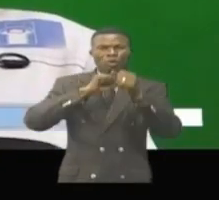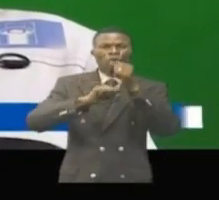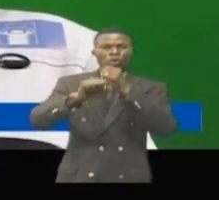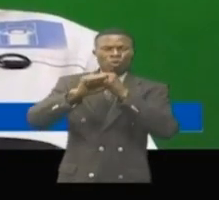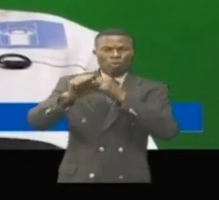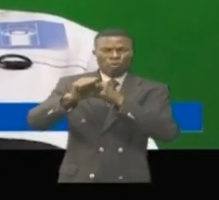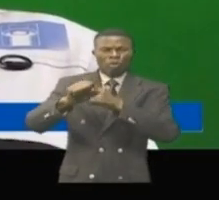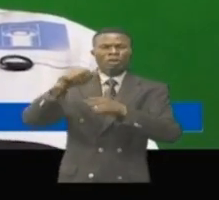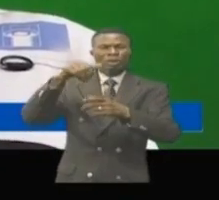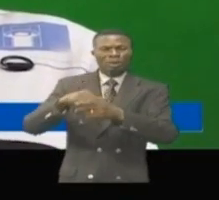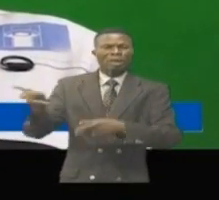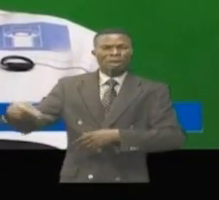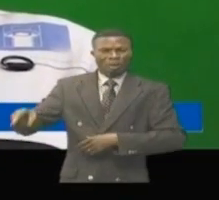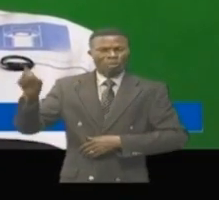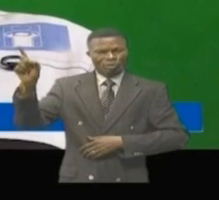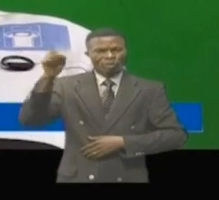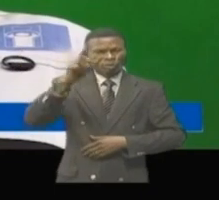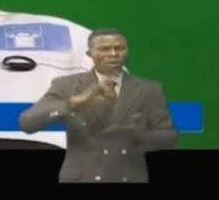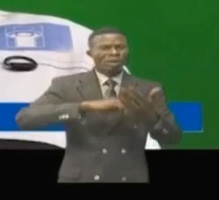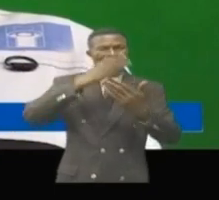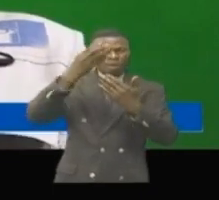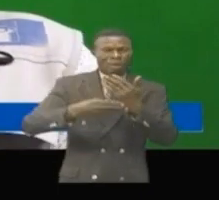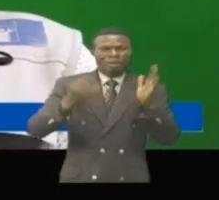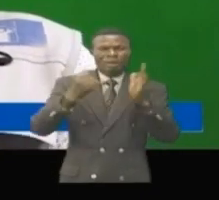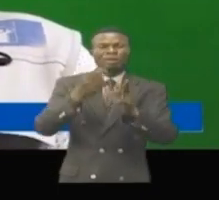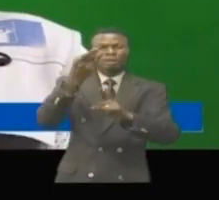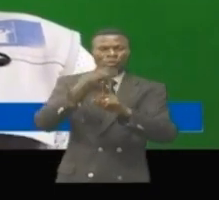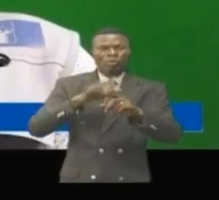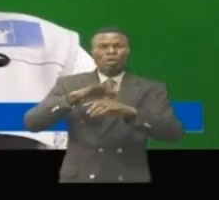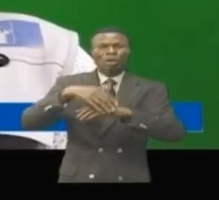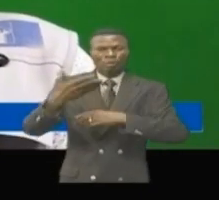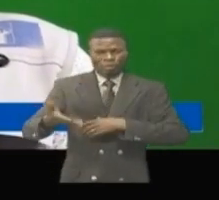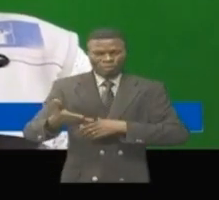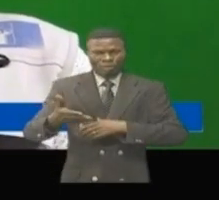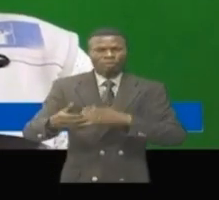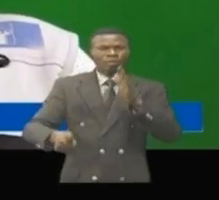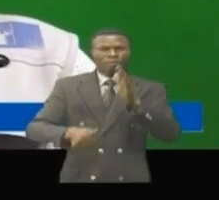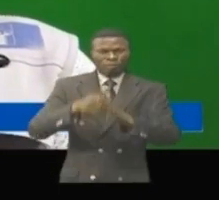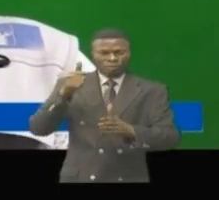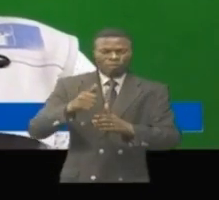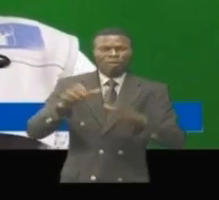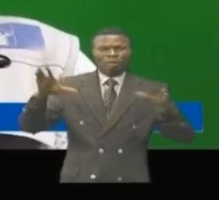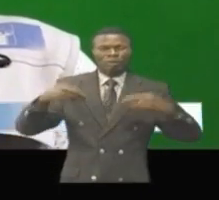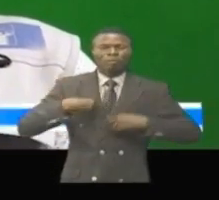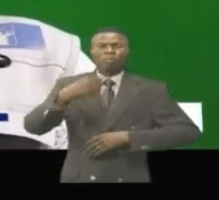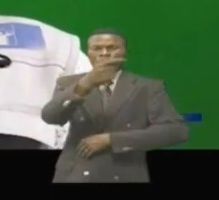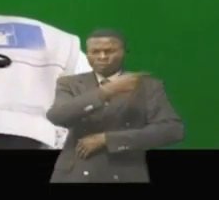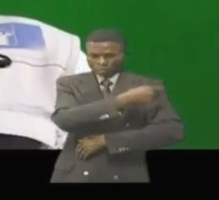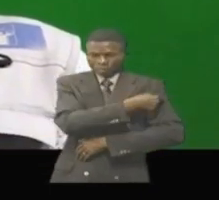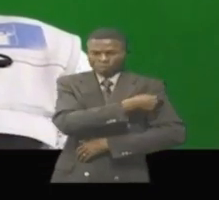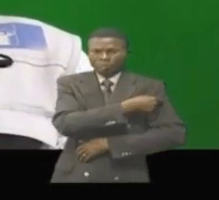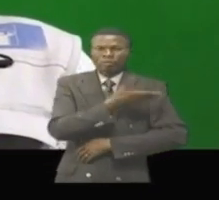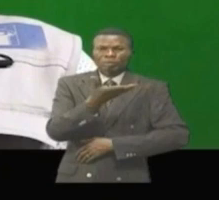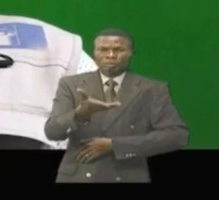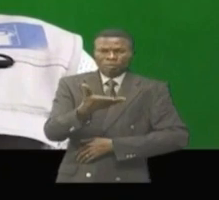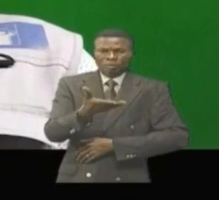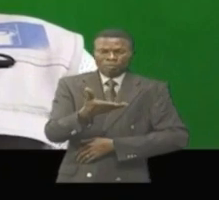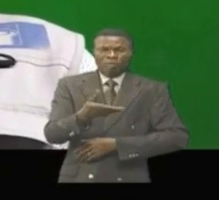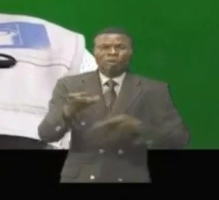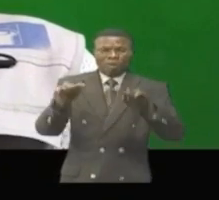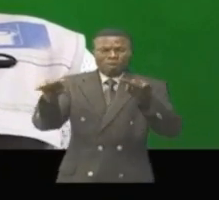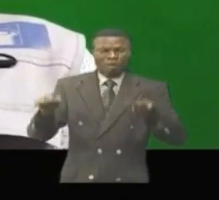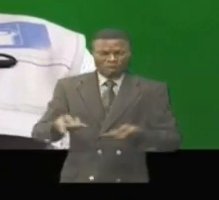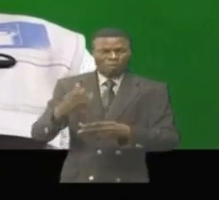les provinces et selon notre calendrier, c'est 6 mois après. Encore plus, la vaccination des routines. Nous pensons qu'il y a des sites en fait,